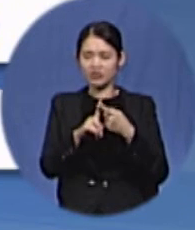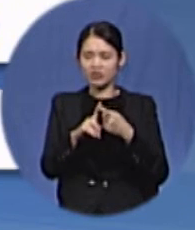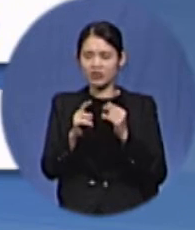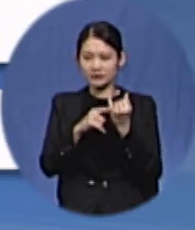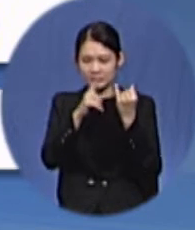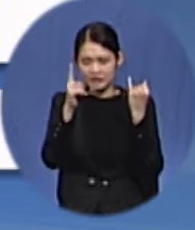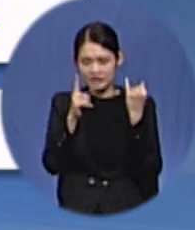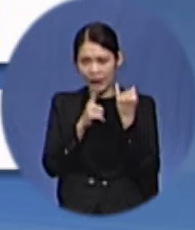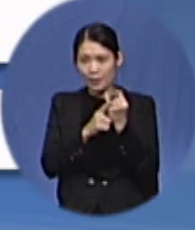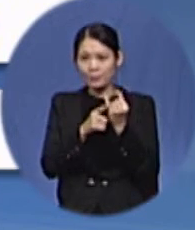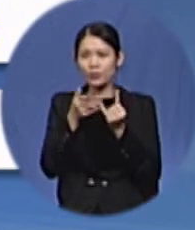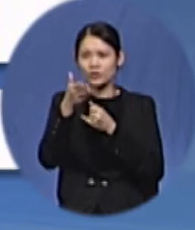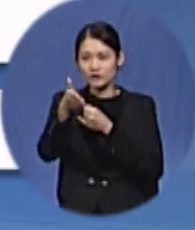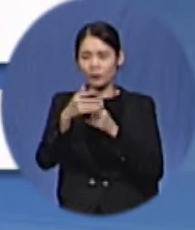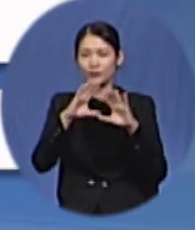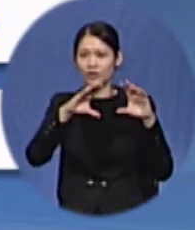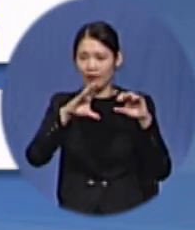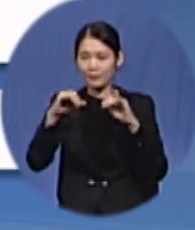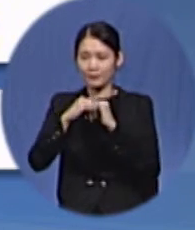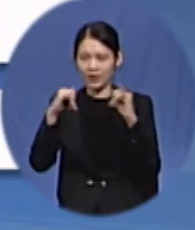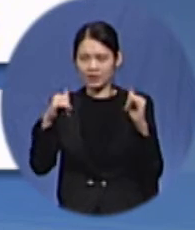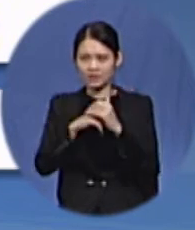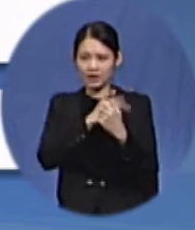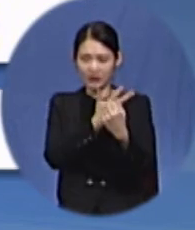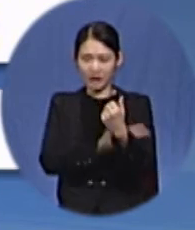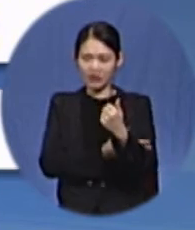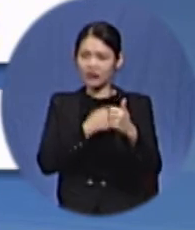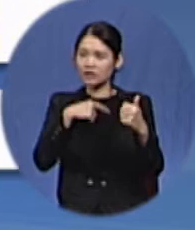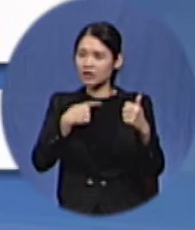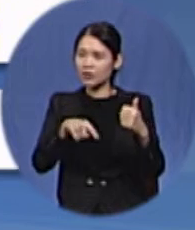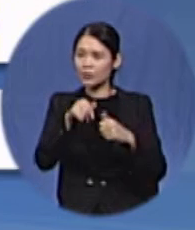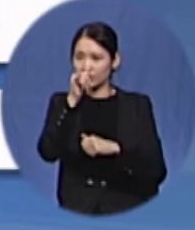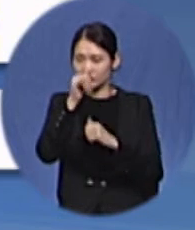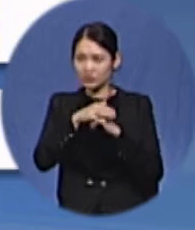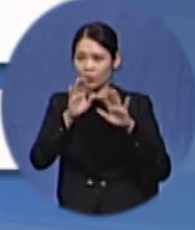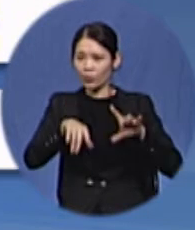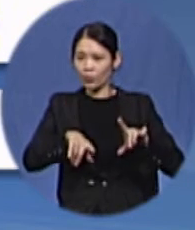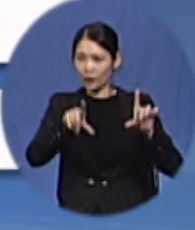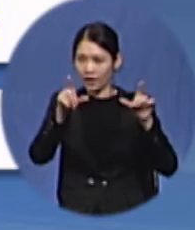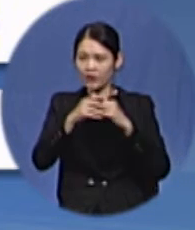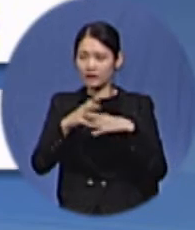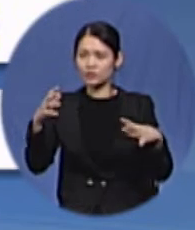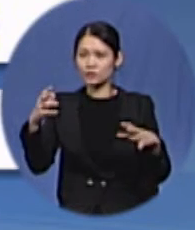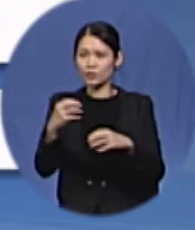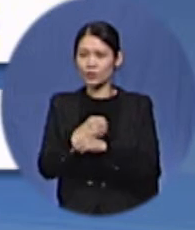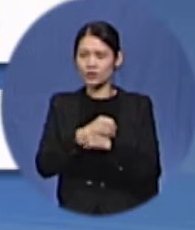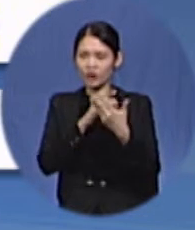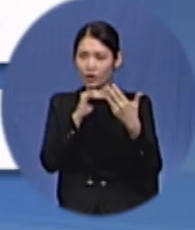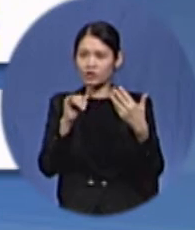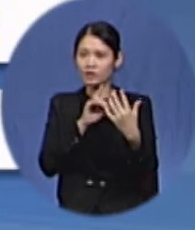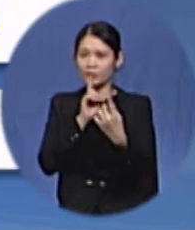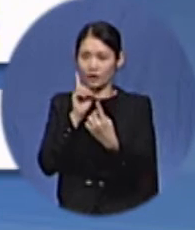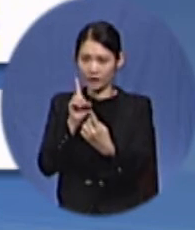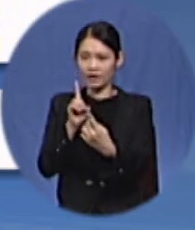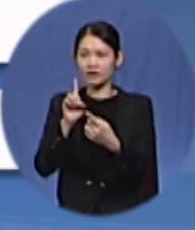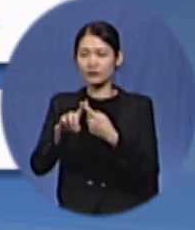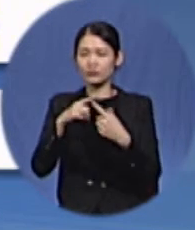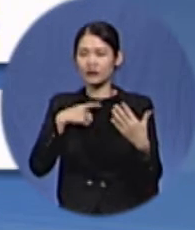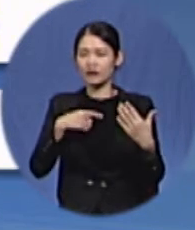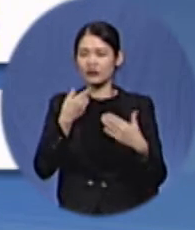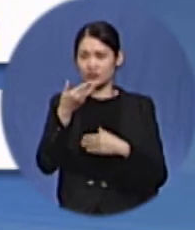안마사 양성교육을 실시합니다. 교육은 올해 상하반기에 걸쳐 총 8명을 대상으로 실시할